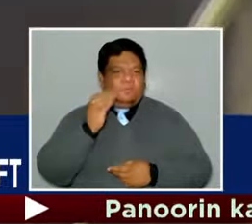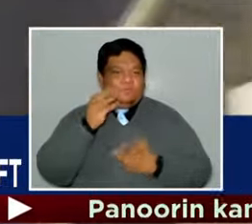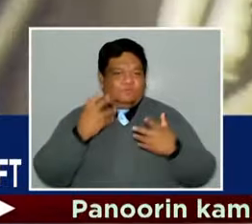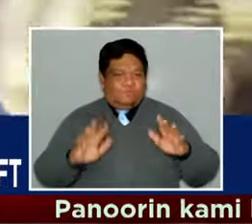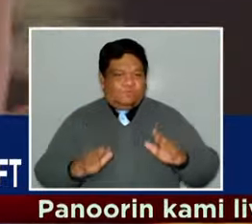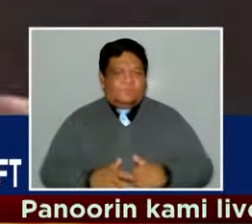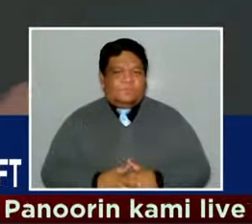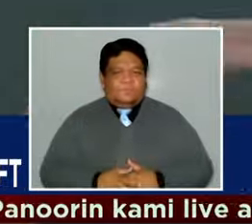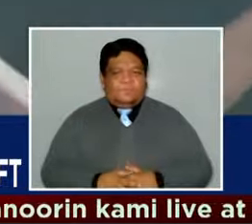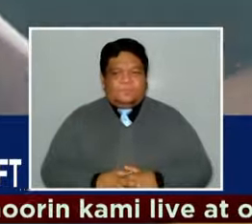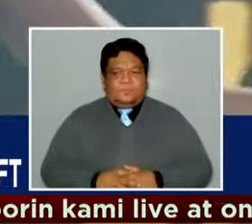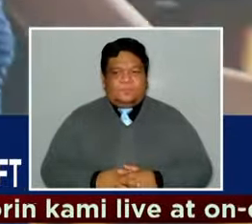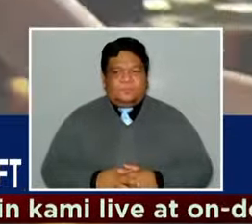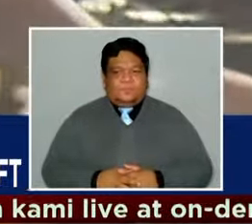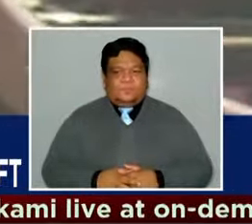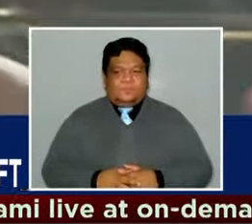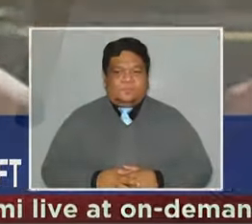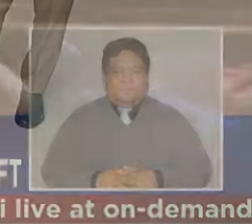News.